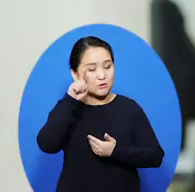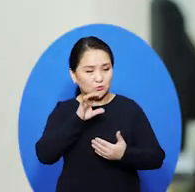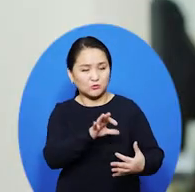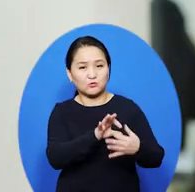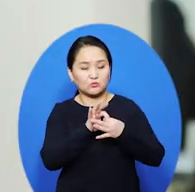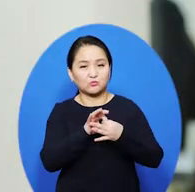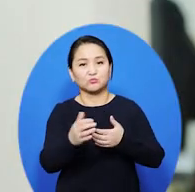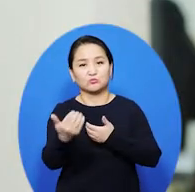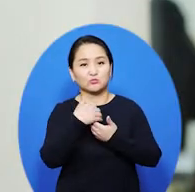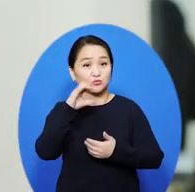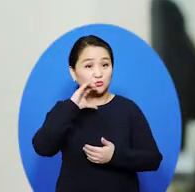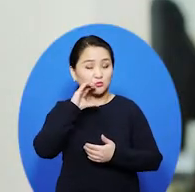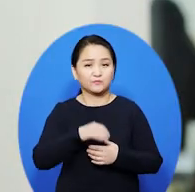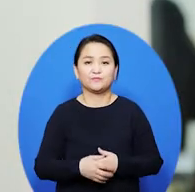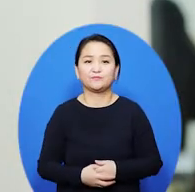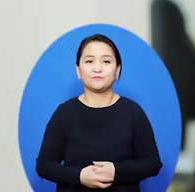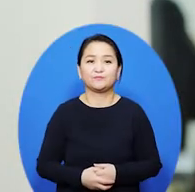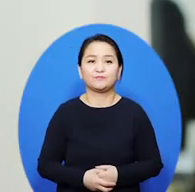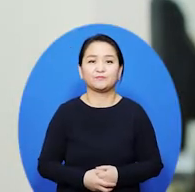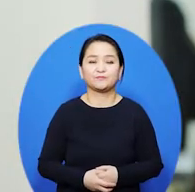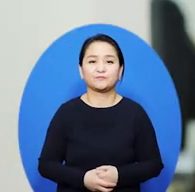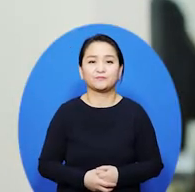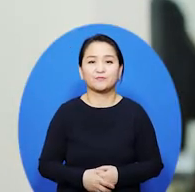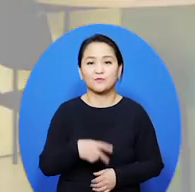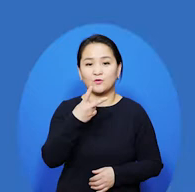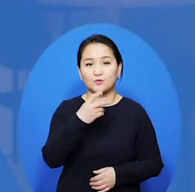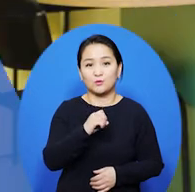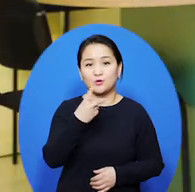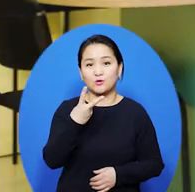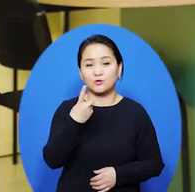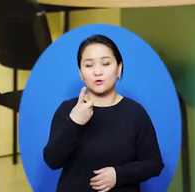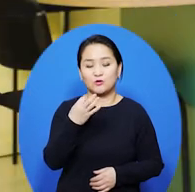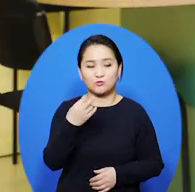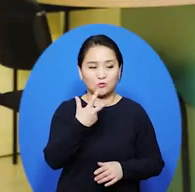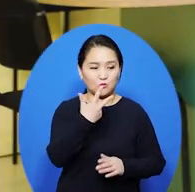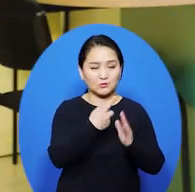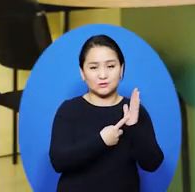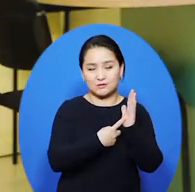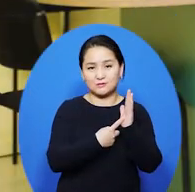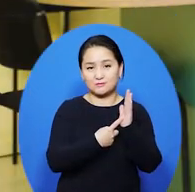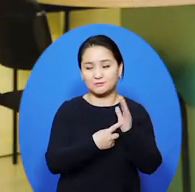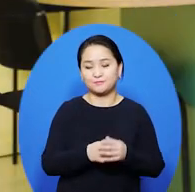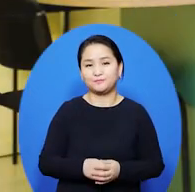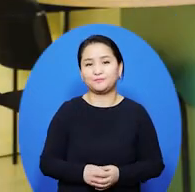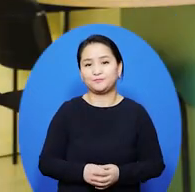ирсэн залуучуудыг авахын сонирхол бол өөр үүдэг. Энүүгээр 2021 оны 3